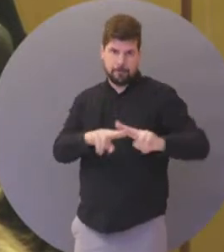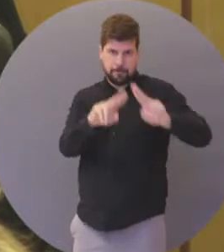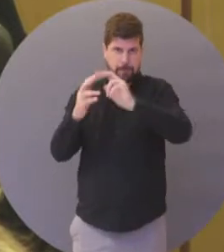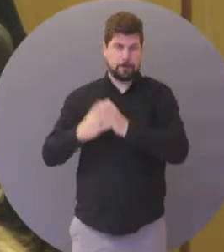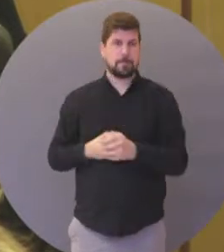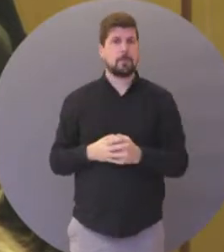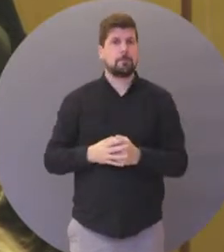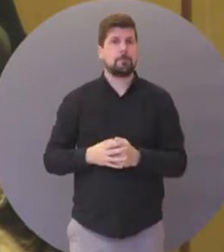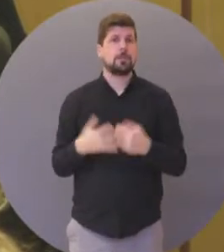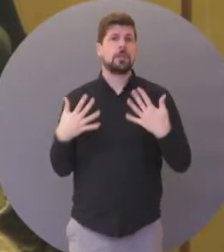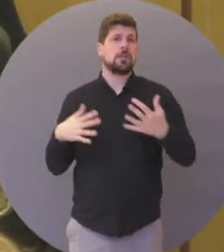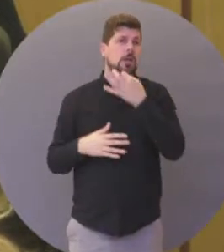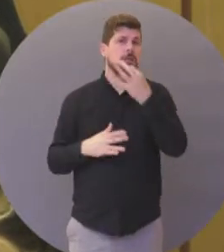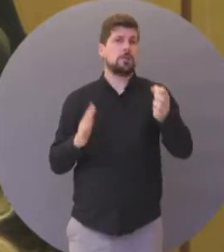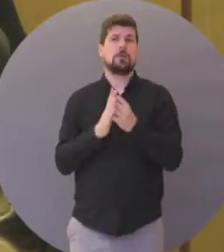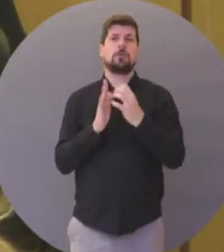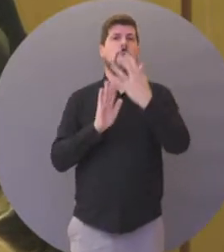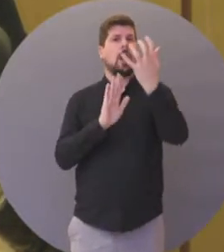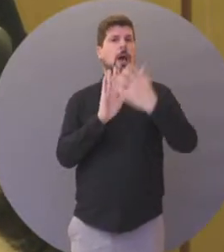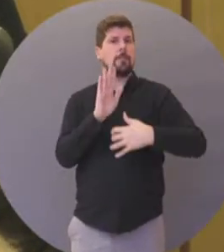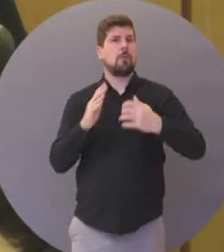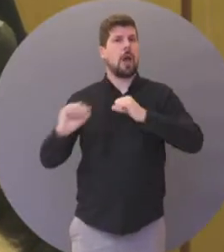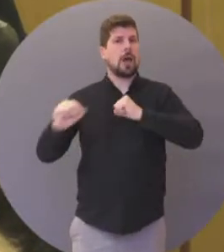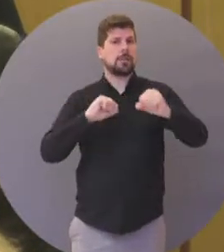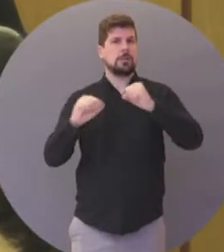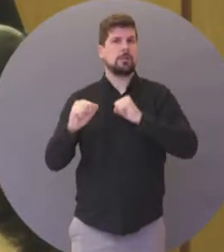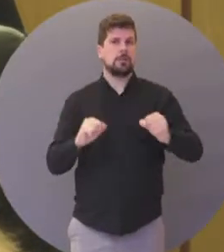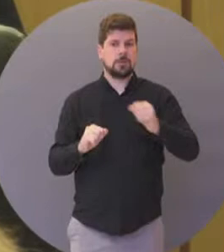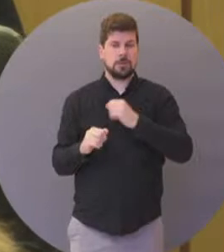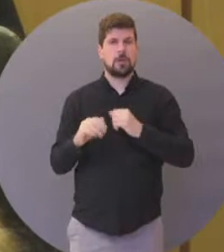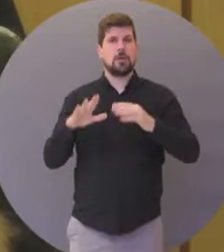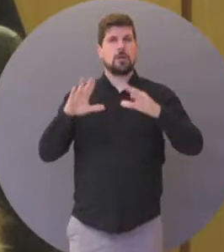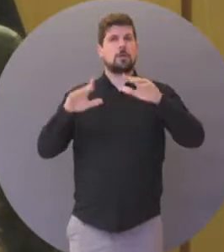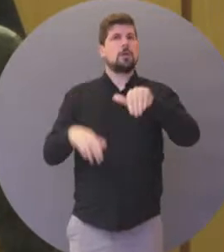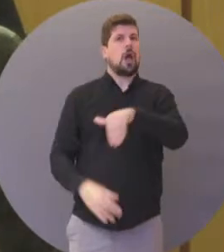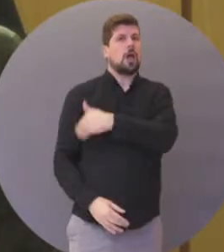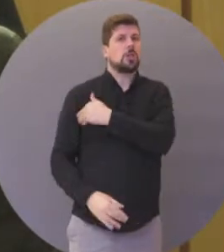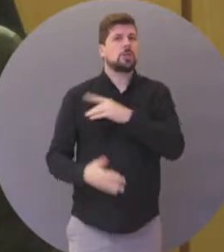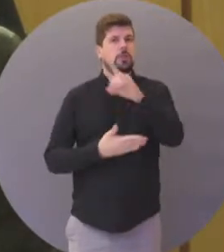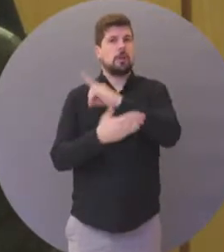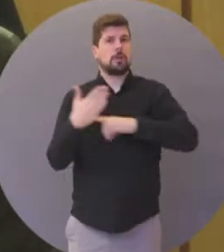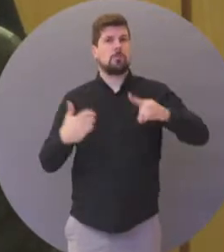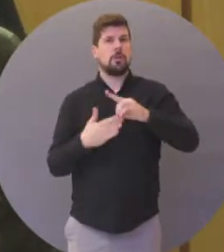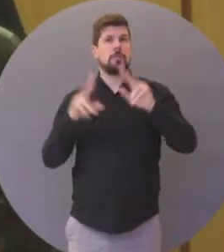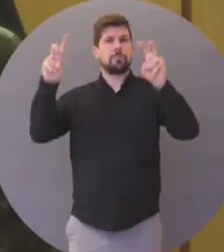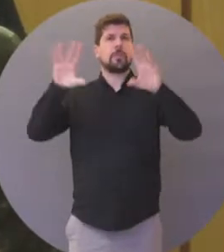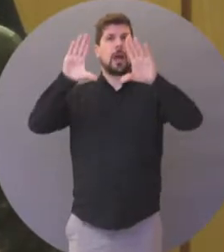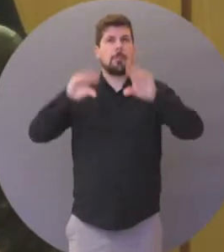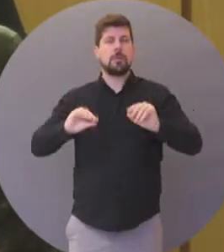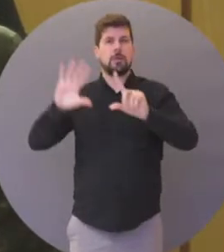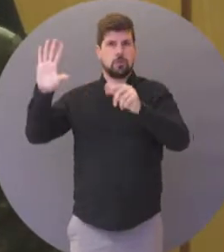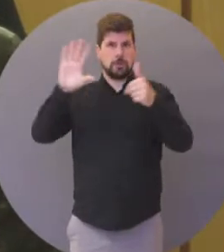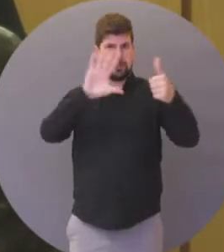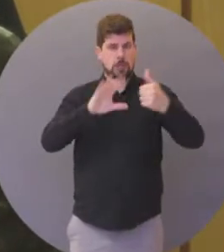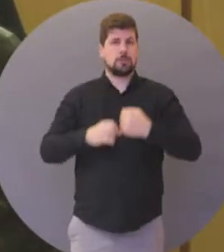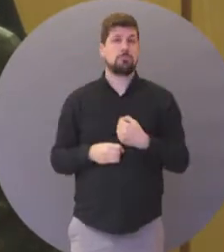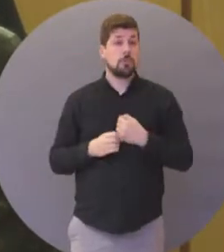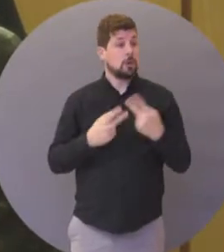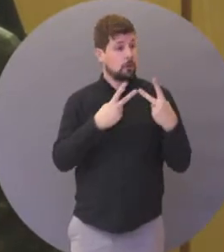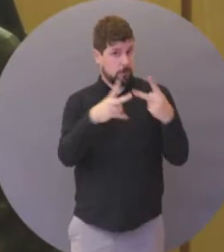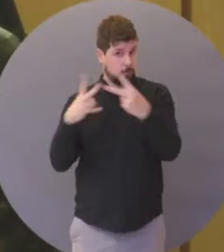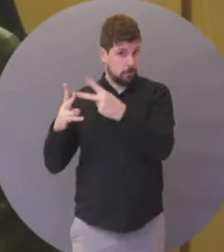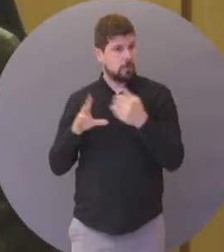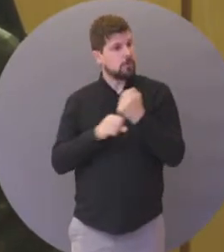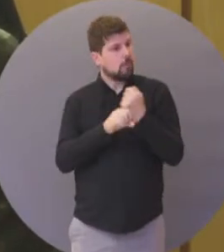d'activités de notre office départementale Habitat 76 il mène un bon travail avec nos communes mais seulement dans